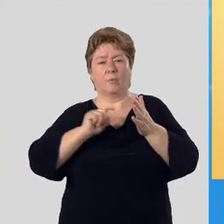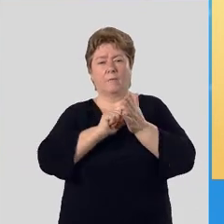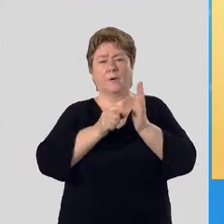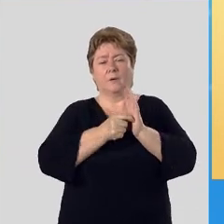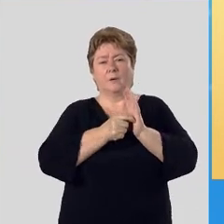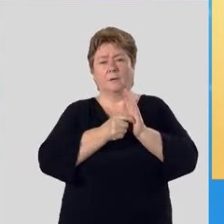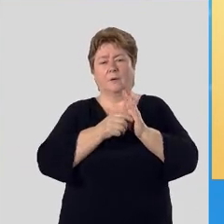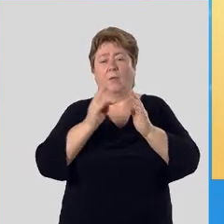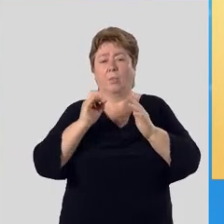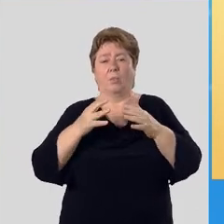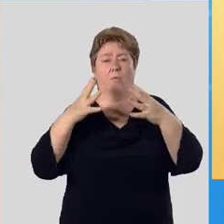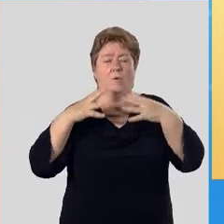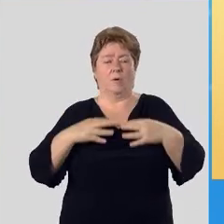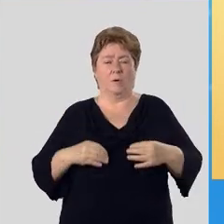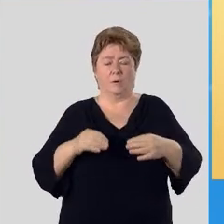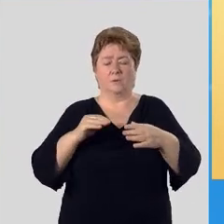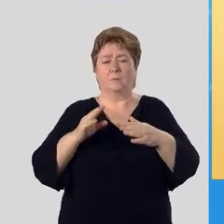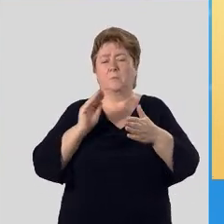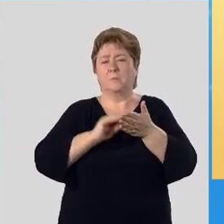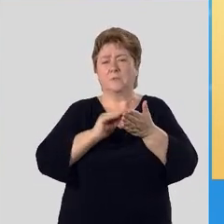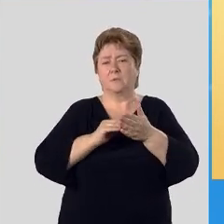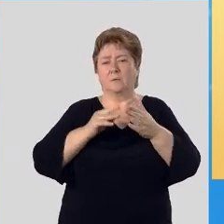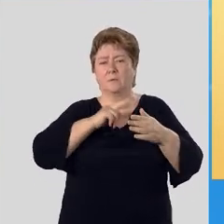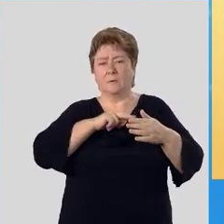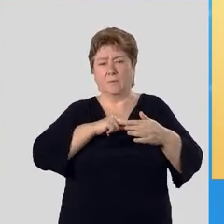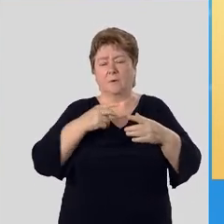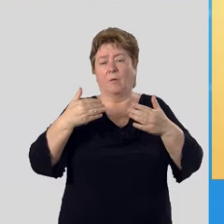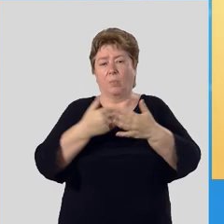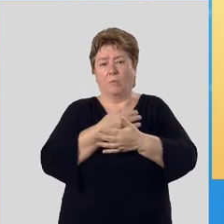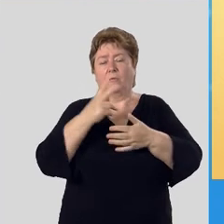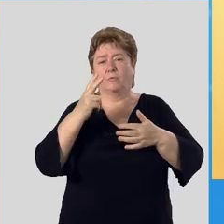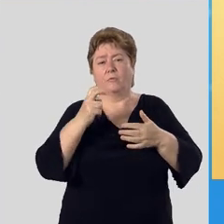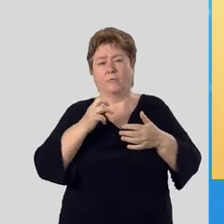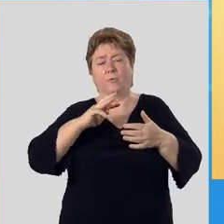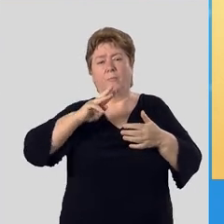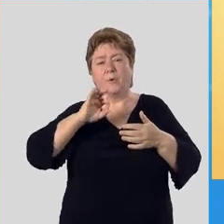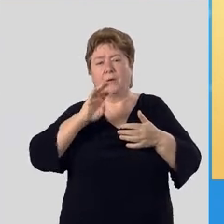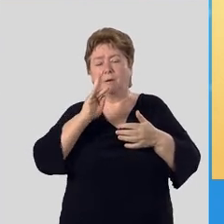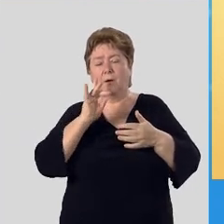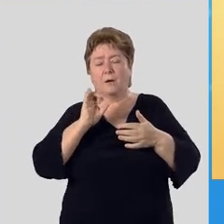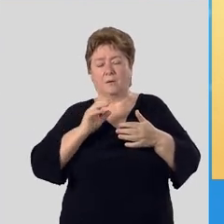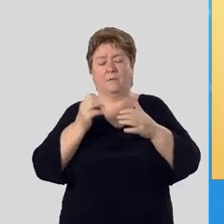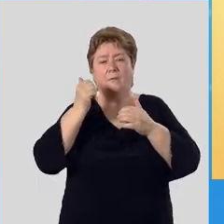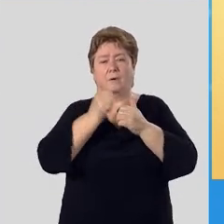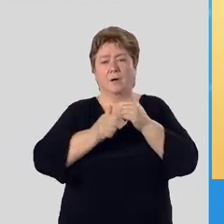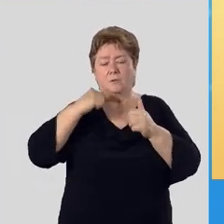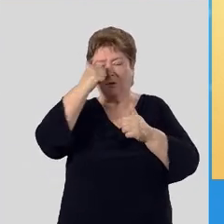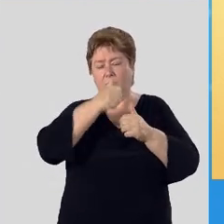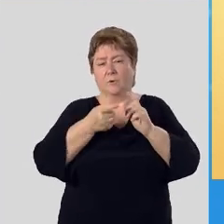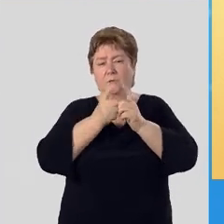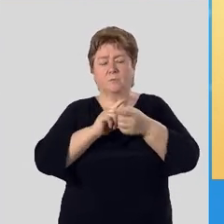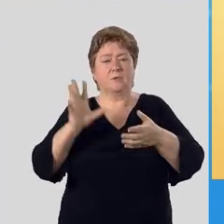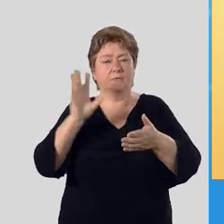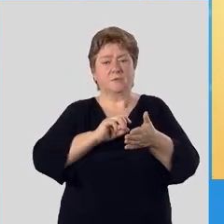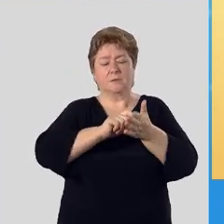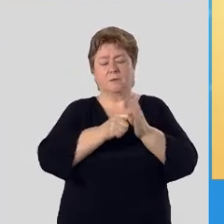клеток. Но наш организм постоянно вырабатывает новые, около 2 миллиардов ежегодно. Смена